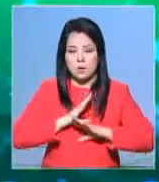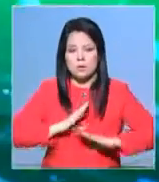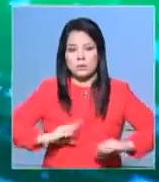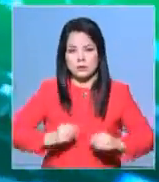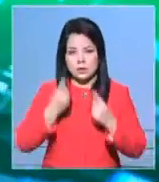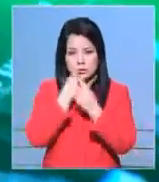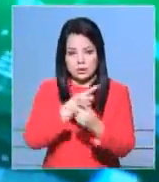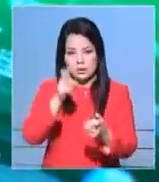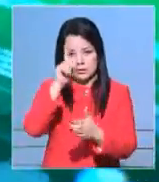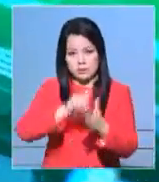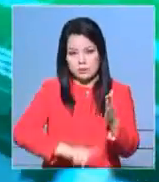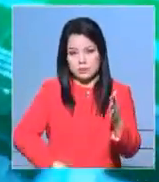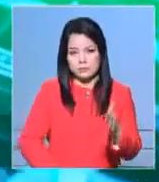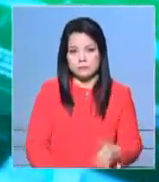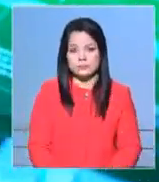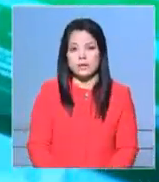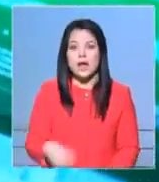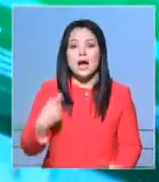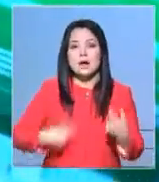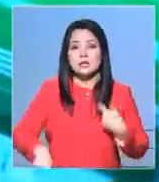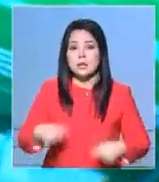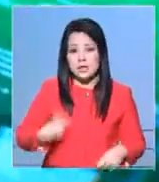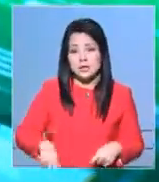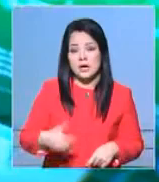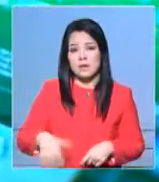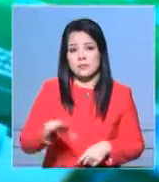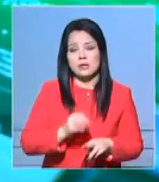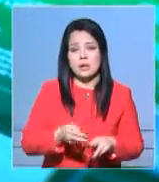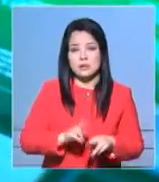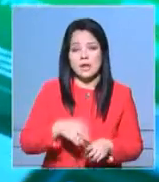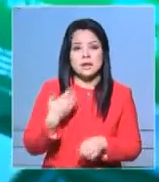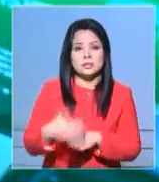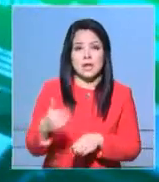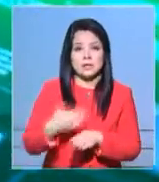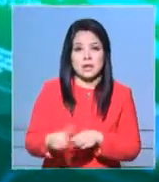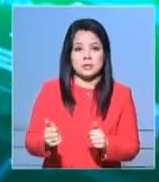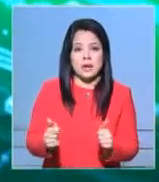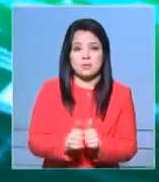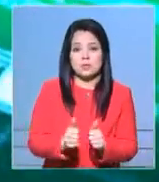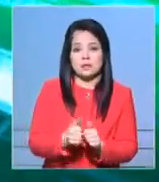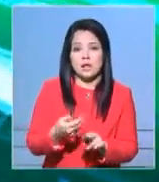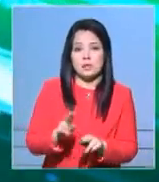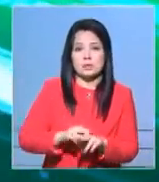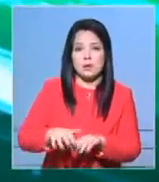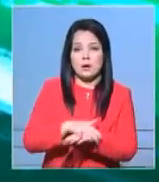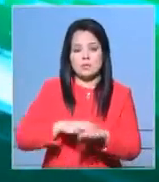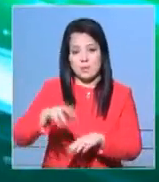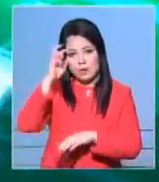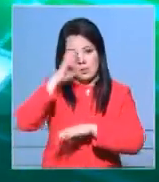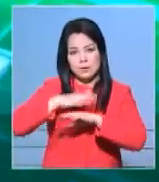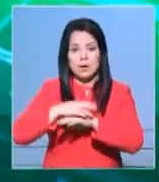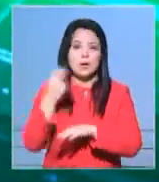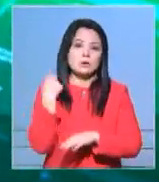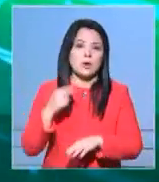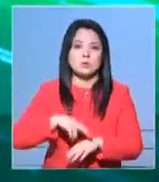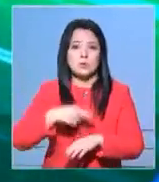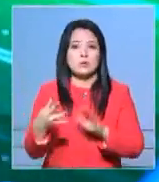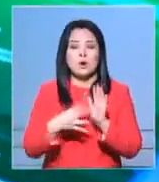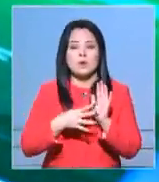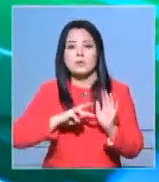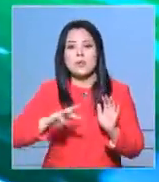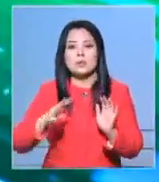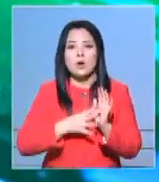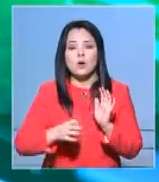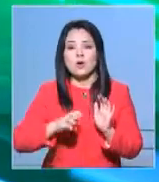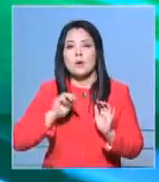сенемін. Аргентинаның несие беруші ұйымдардың алдындағы мемлекеттік қарызы 9 миллиард 900 миллион долларға жетті.